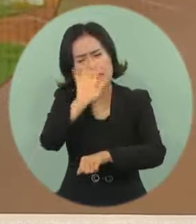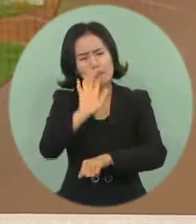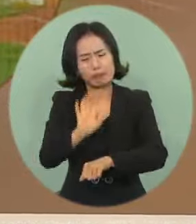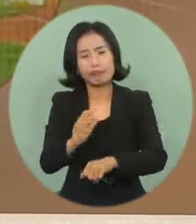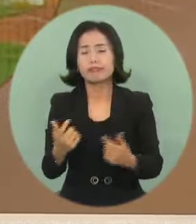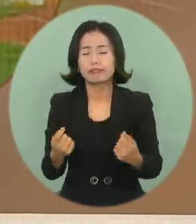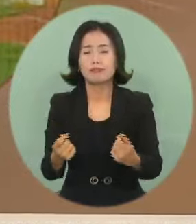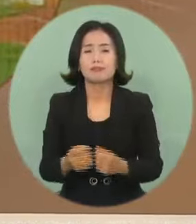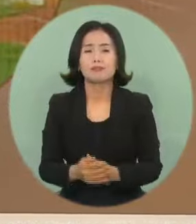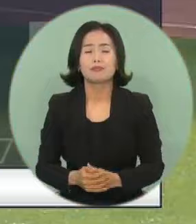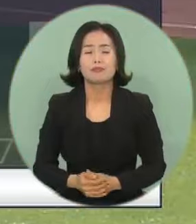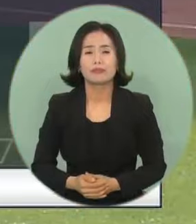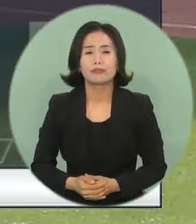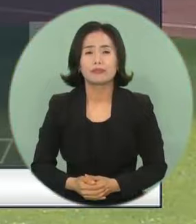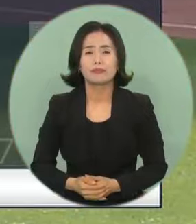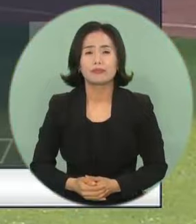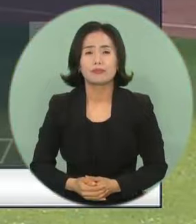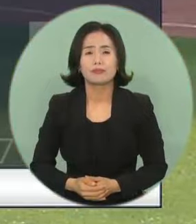기자입니다.